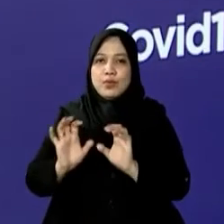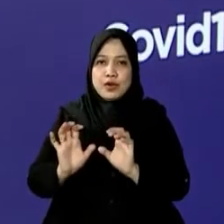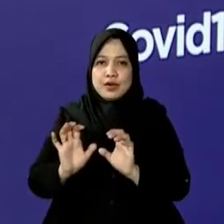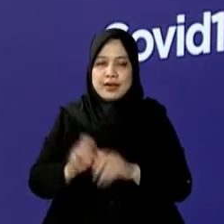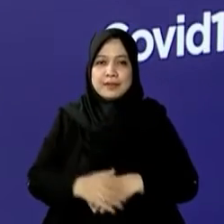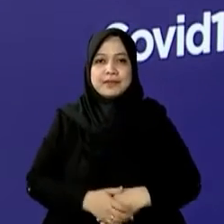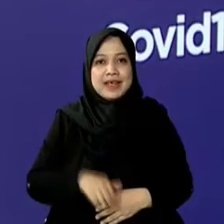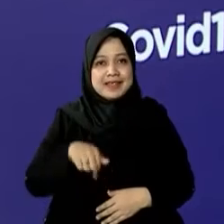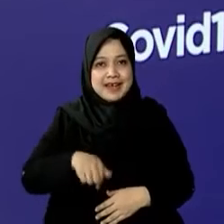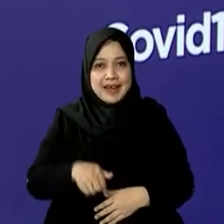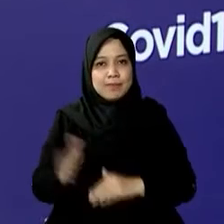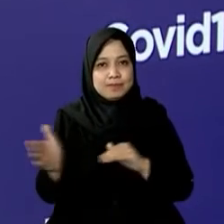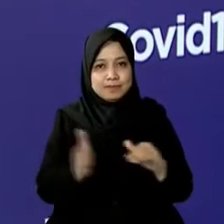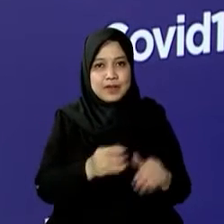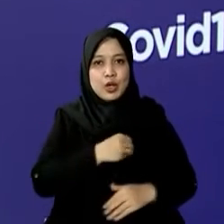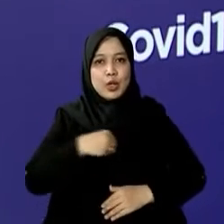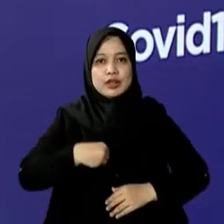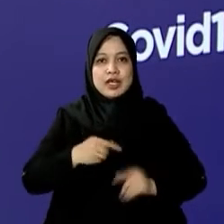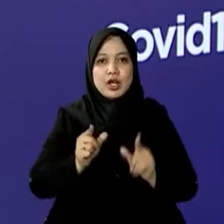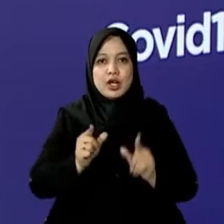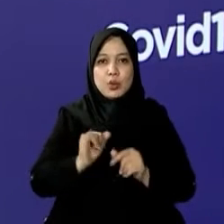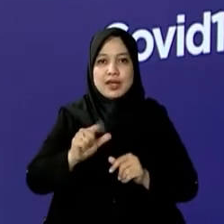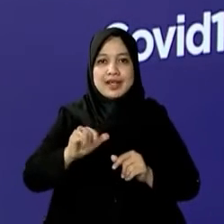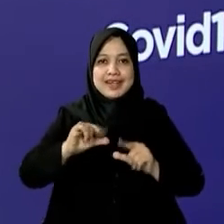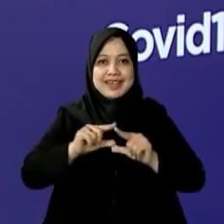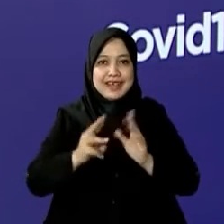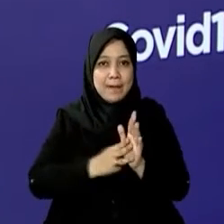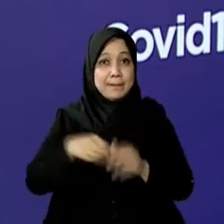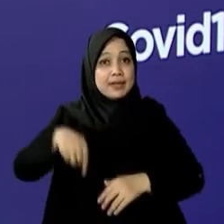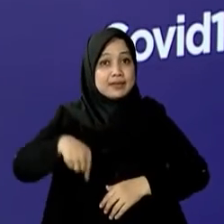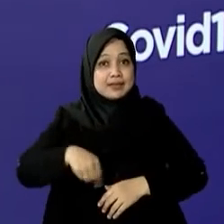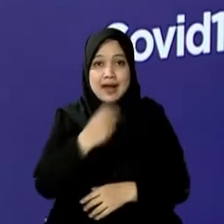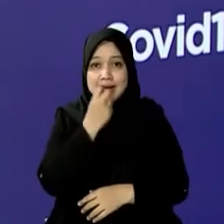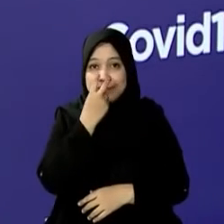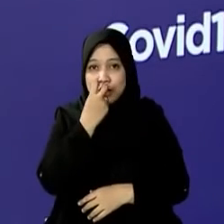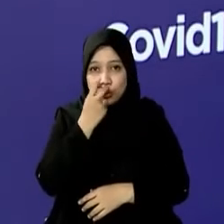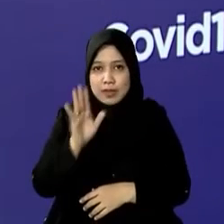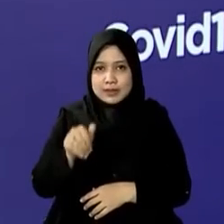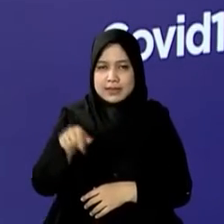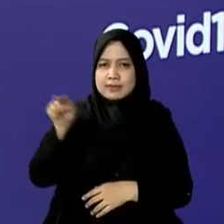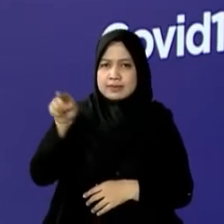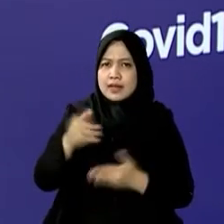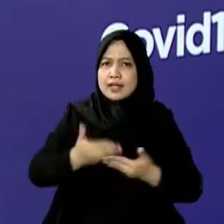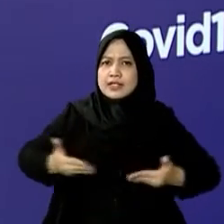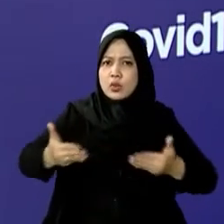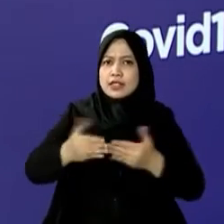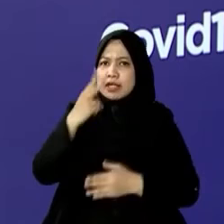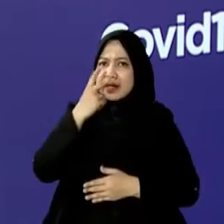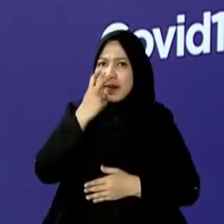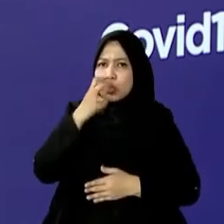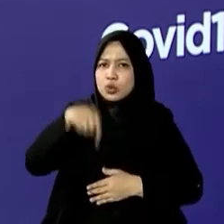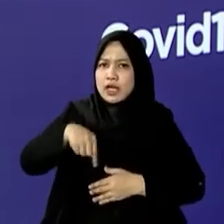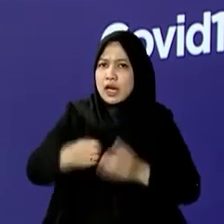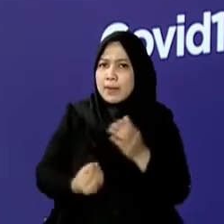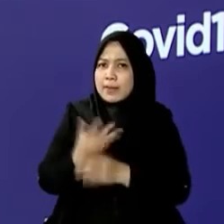Yosep nih atau dokter William yang juga sekarang berada di Bandung Bagaimana perkembangan kondisi Bandung saat ini